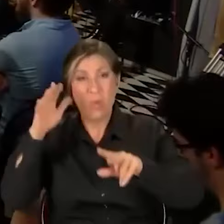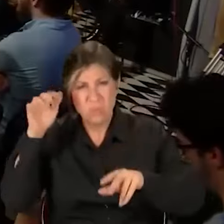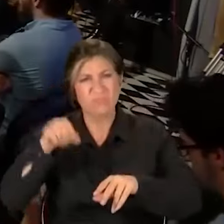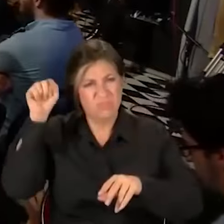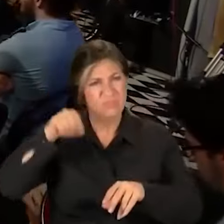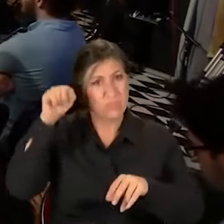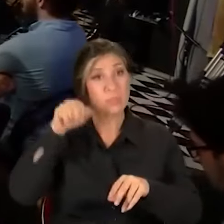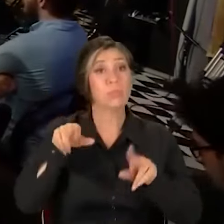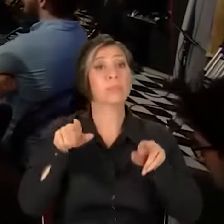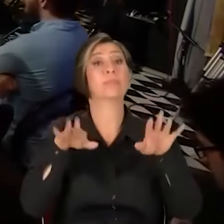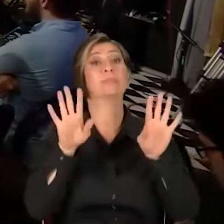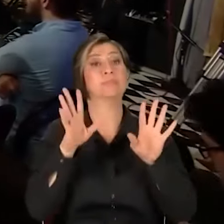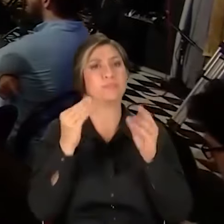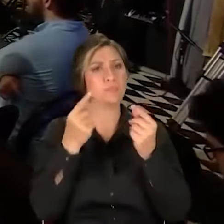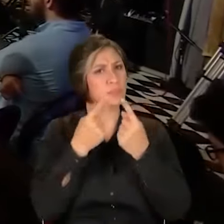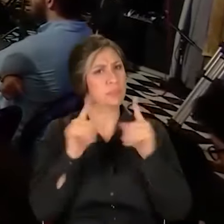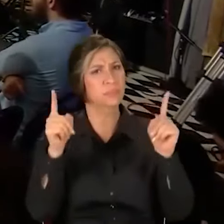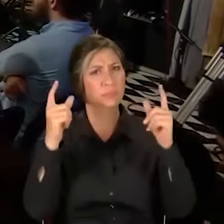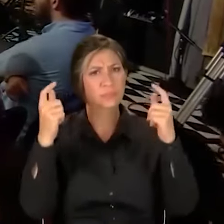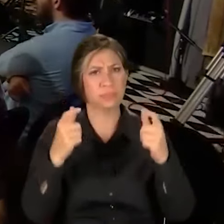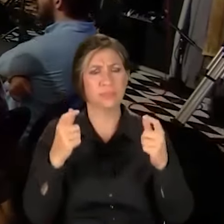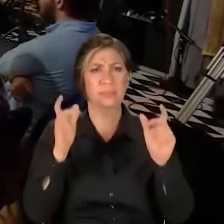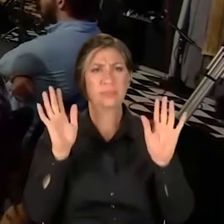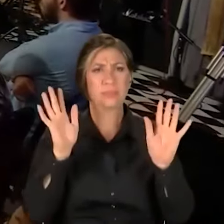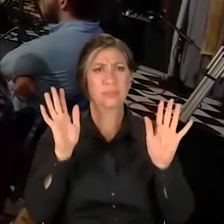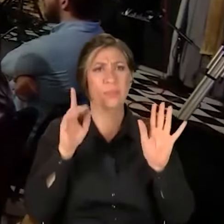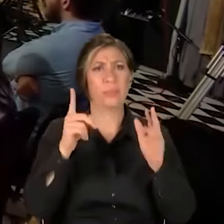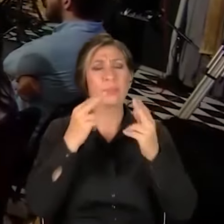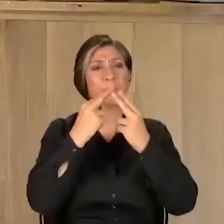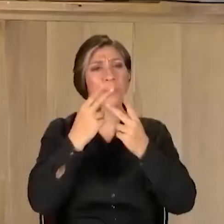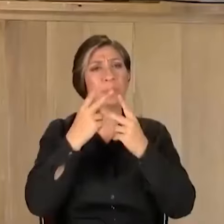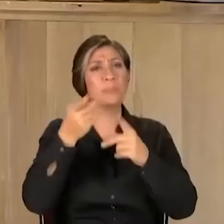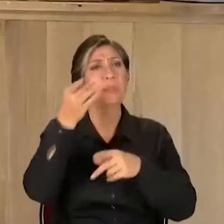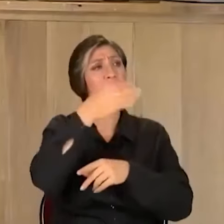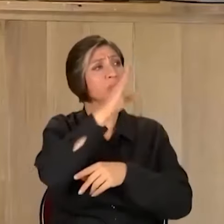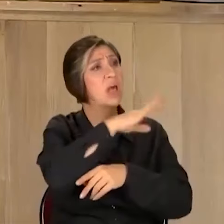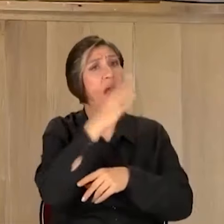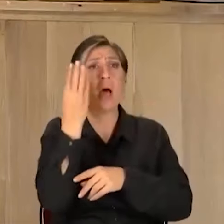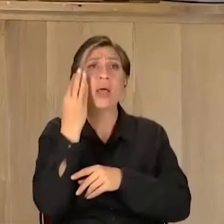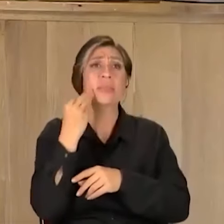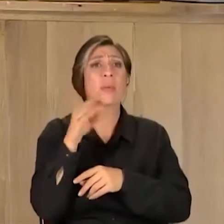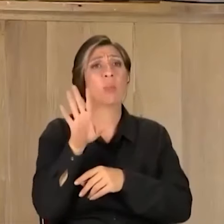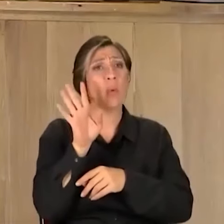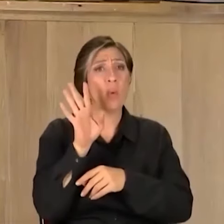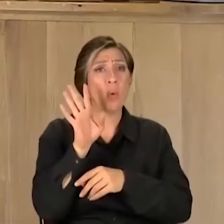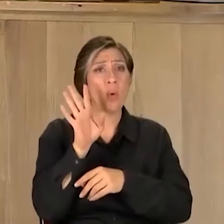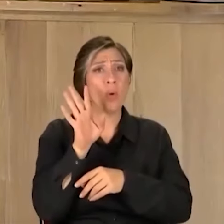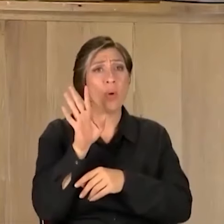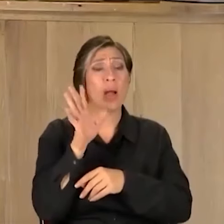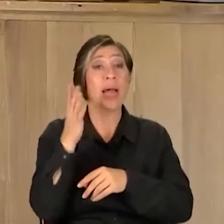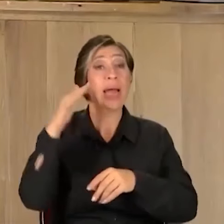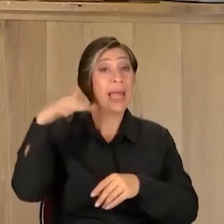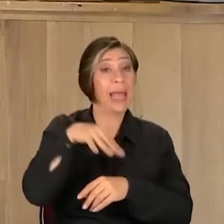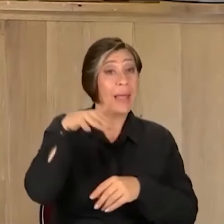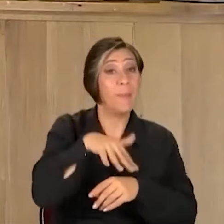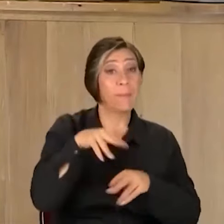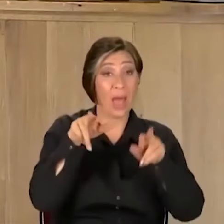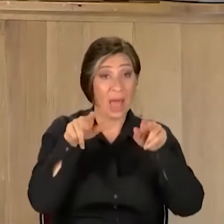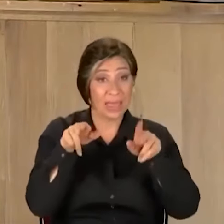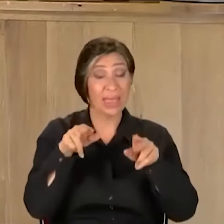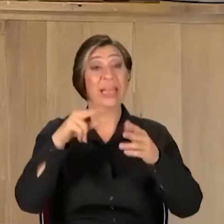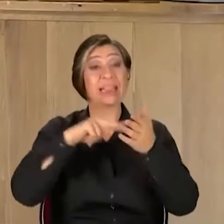çok acayip bir yerdeler. Yani niş bir yerdeler. Çünkü onların konuşmasını başkaları anlayamayabiliyor. Tabii. Aslında hip hop dünyası da